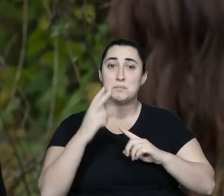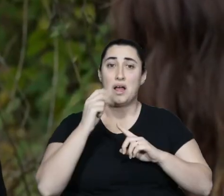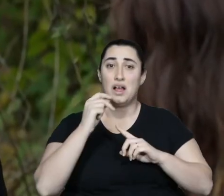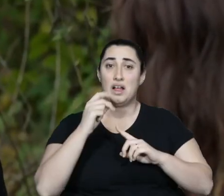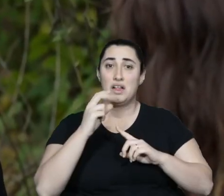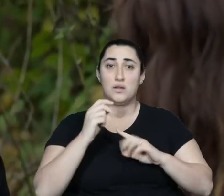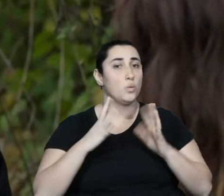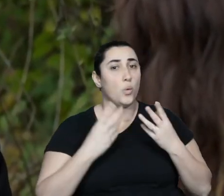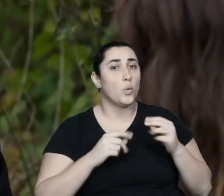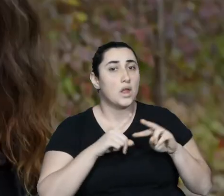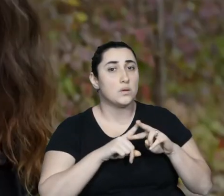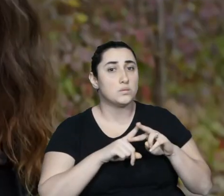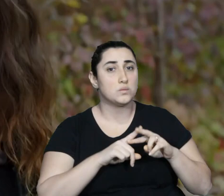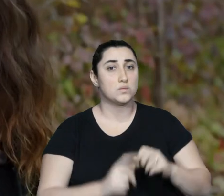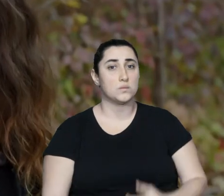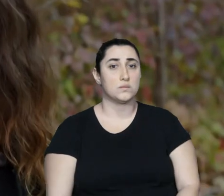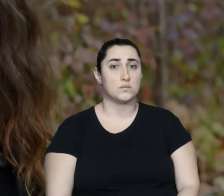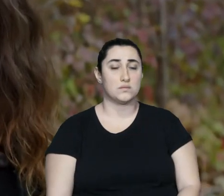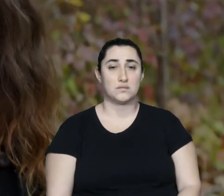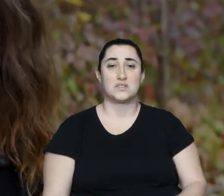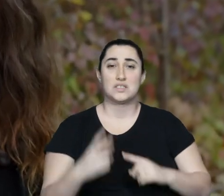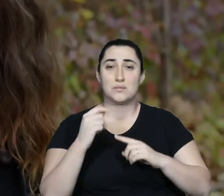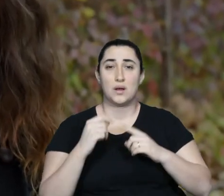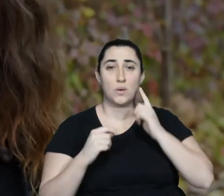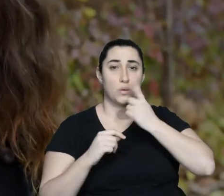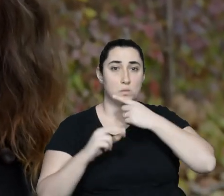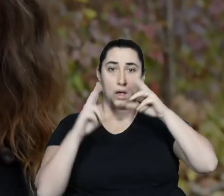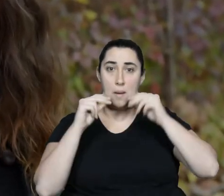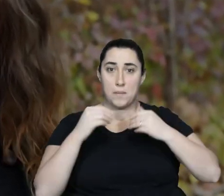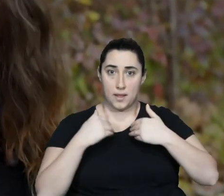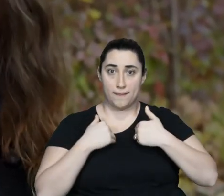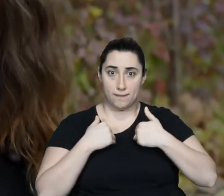İsmail! Ne oldu Aysu? İsmail, gözümü kapattım.